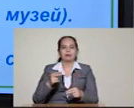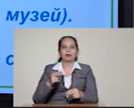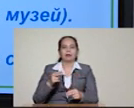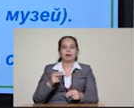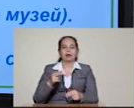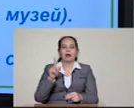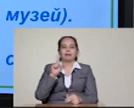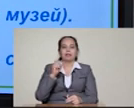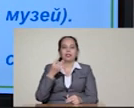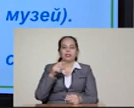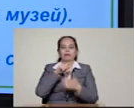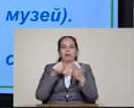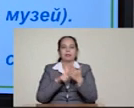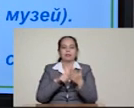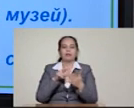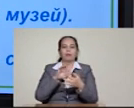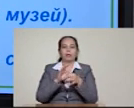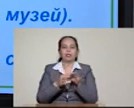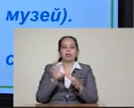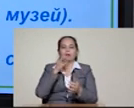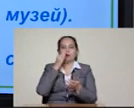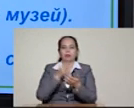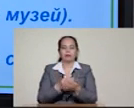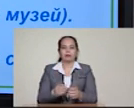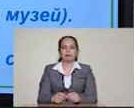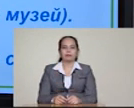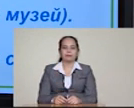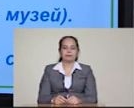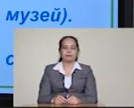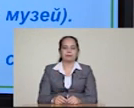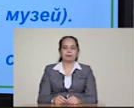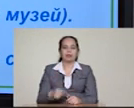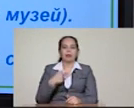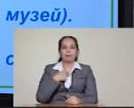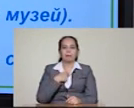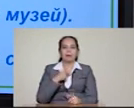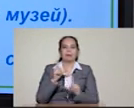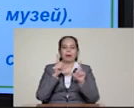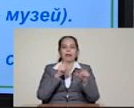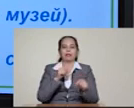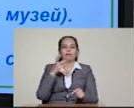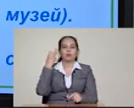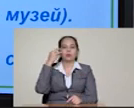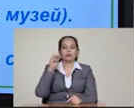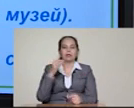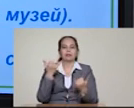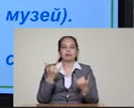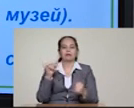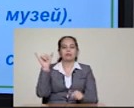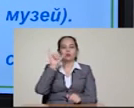значение вопросительного предложения и ответ. Мы поедем в музей в